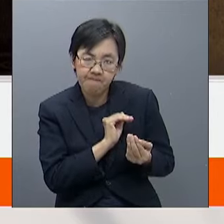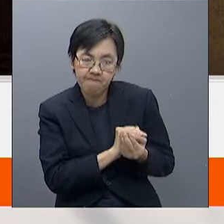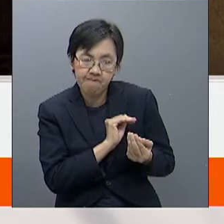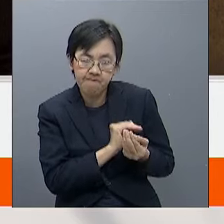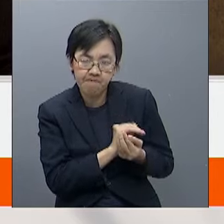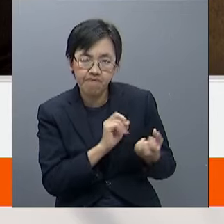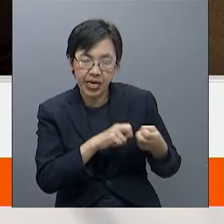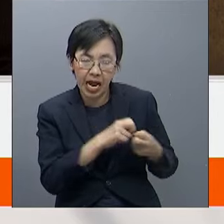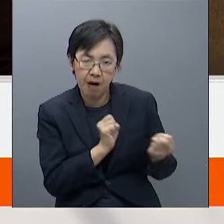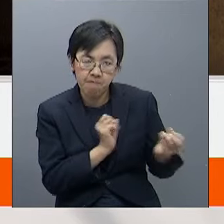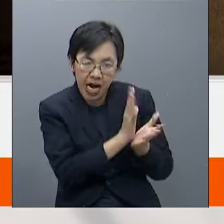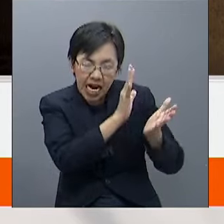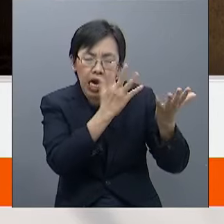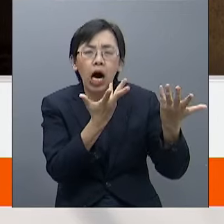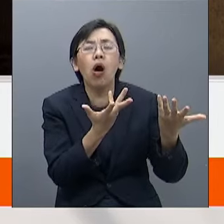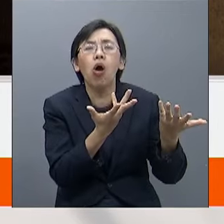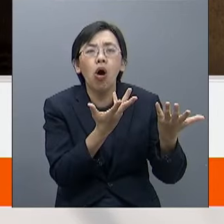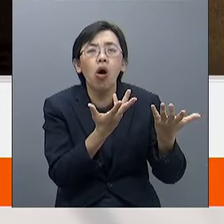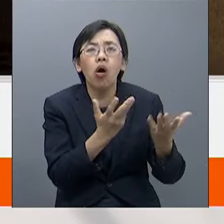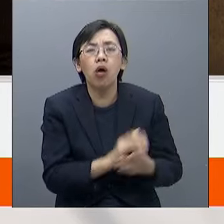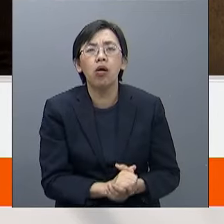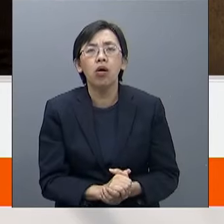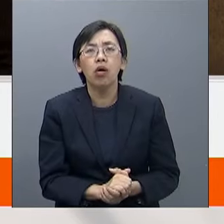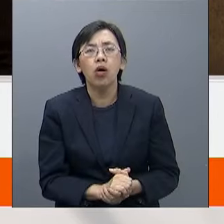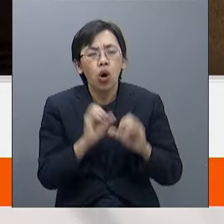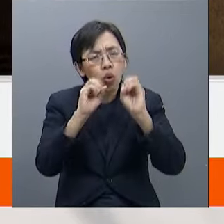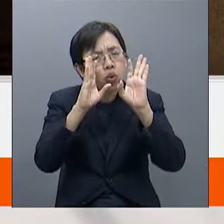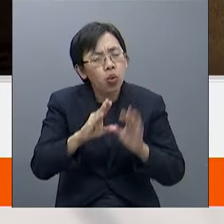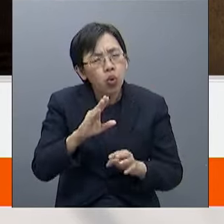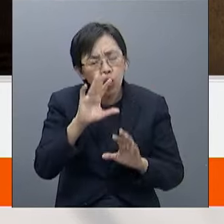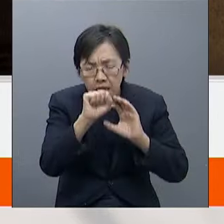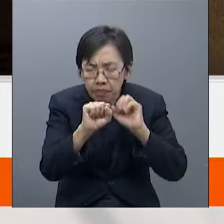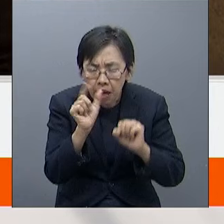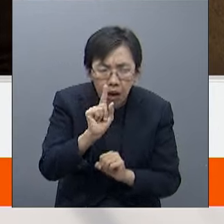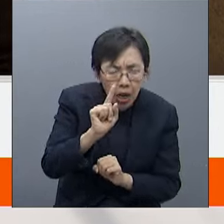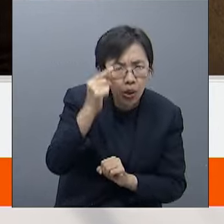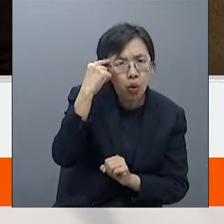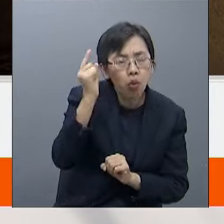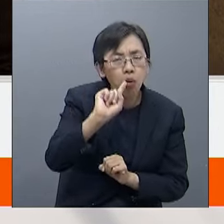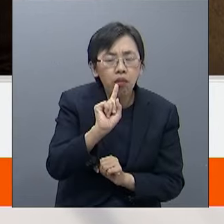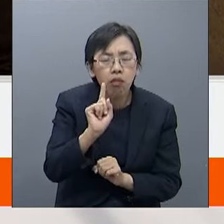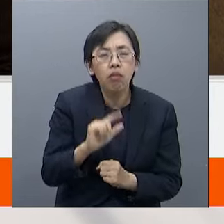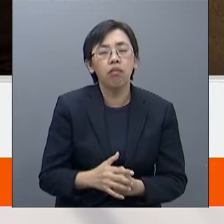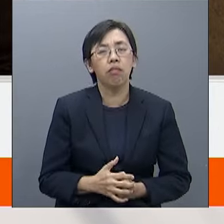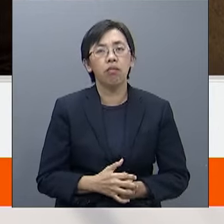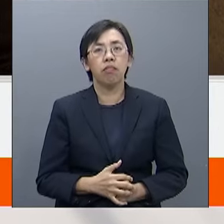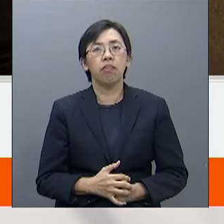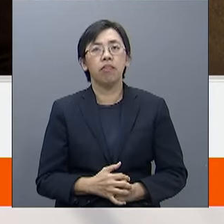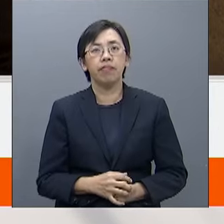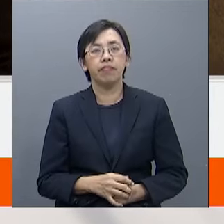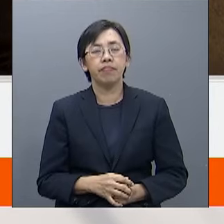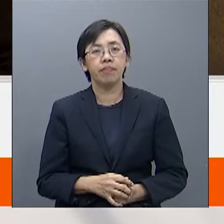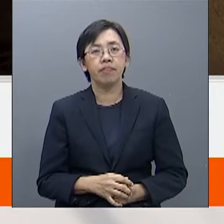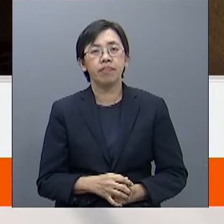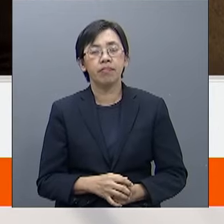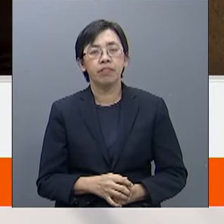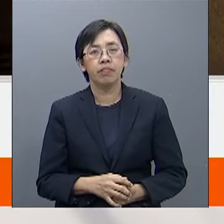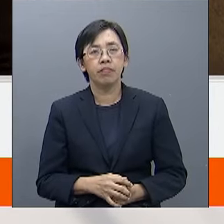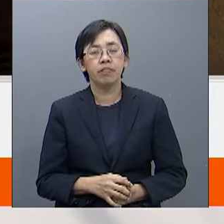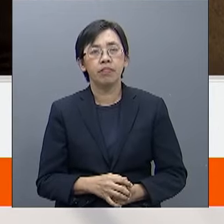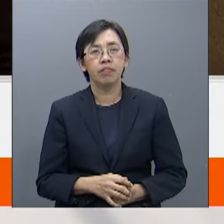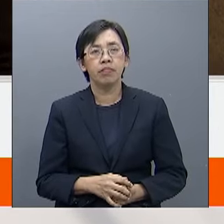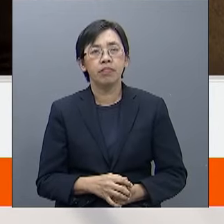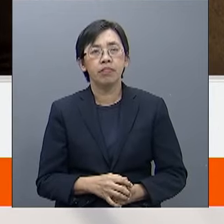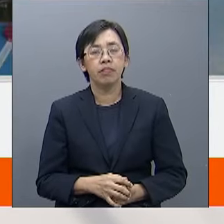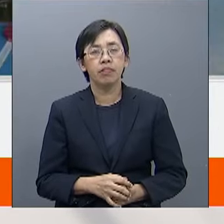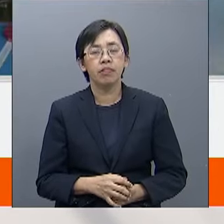าแล้วก็หันมาใช้ความรุนแรงในการสยบปัญหาคุณครูจะต้องสังเกตยังไงคะ หลักๆเลยอะค่ะเวลา